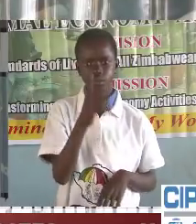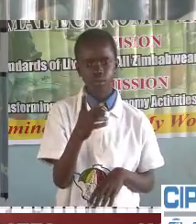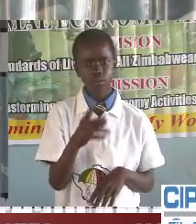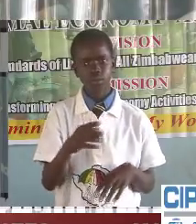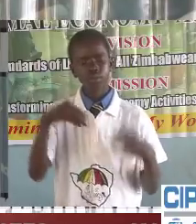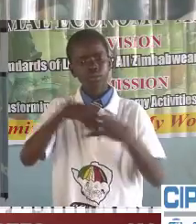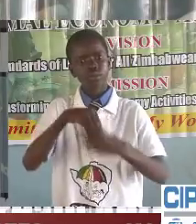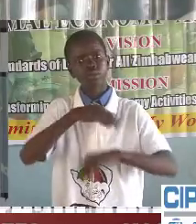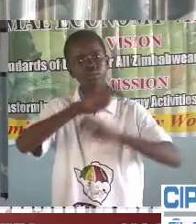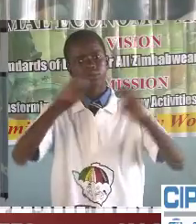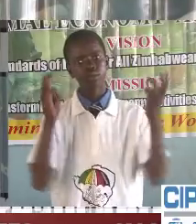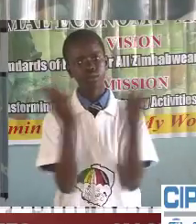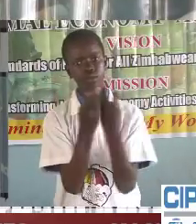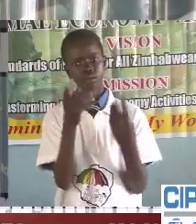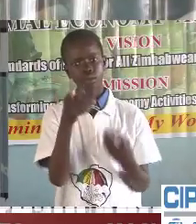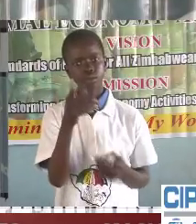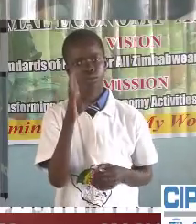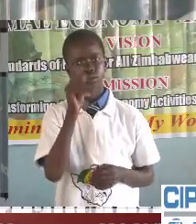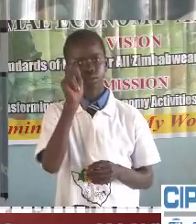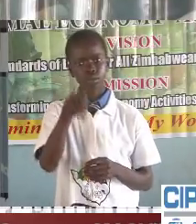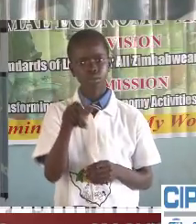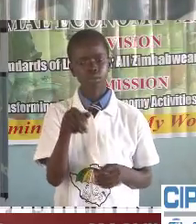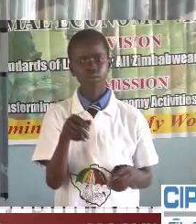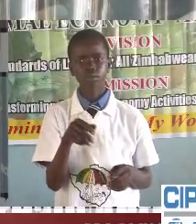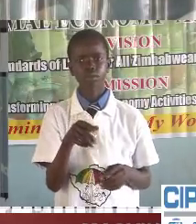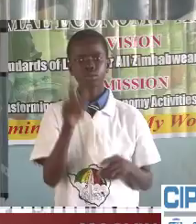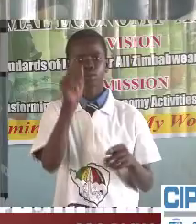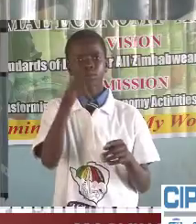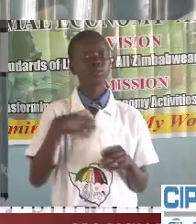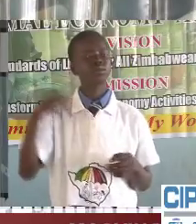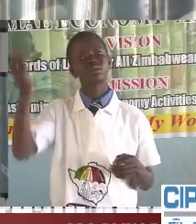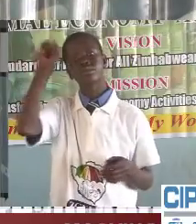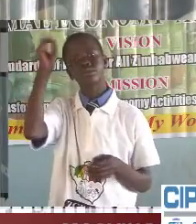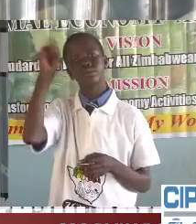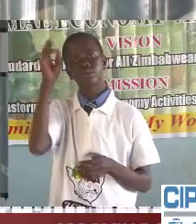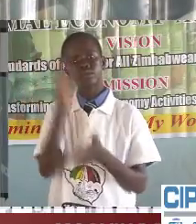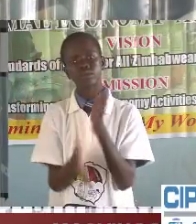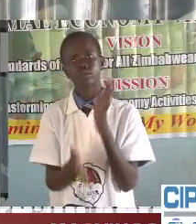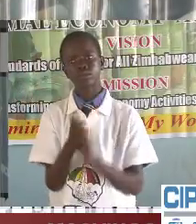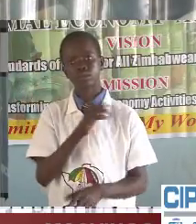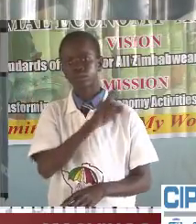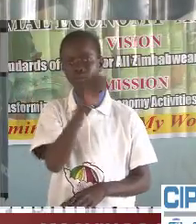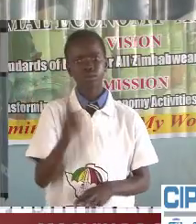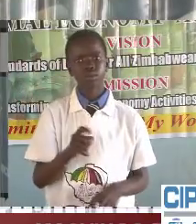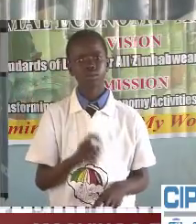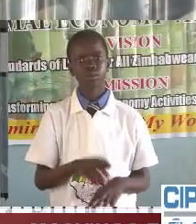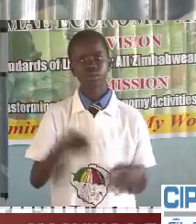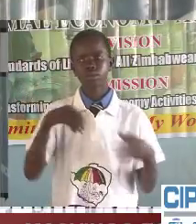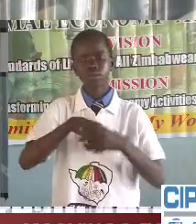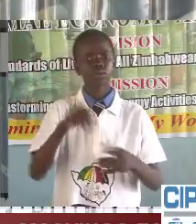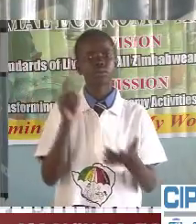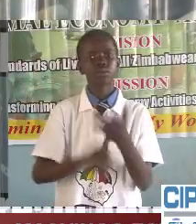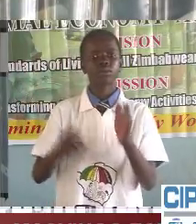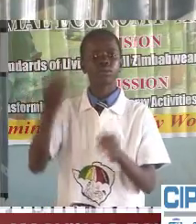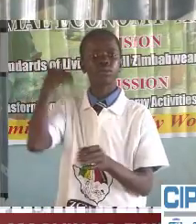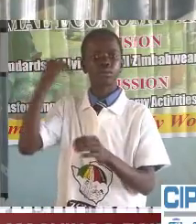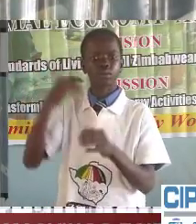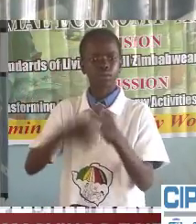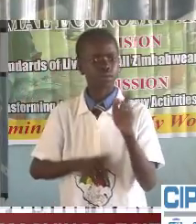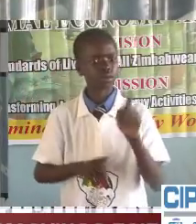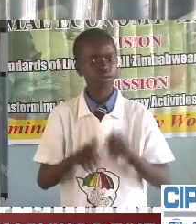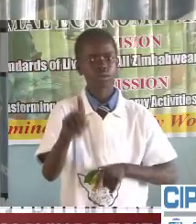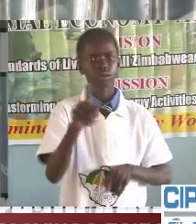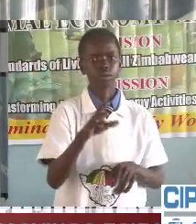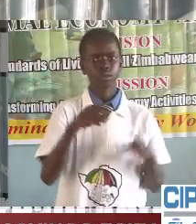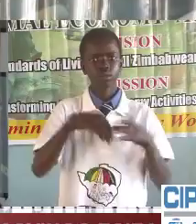muguta redu remuward 2 vanhu ivavo havasi kurangarirwa nemakanzela sese akapinda kubva shure kweseko. Tikatarisa